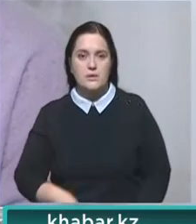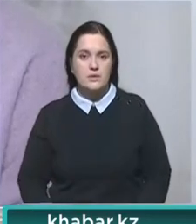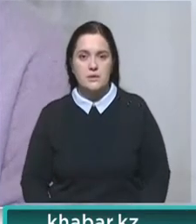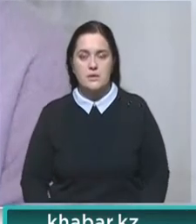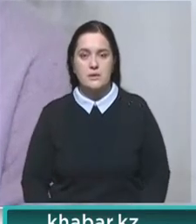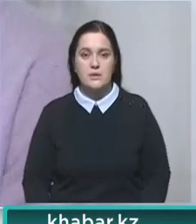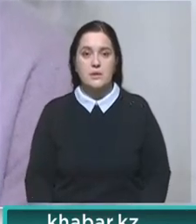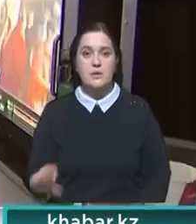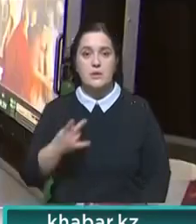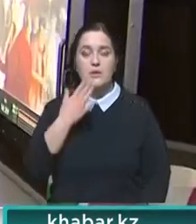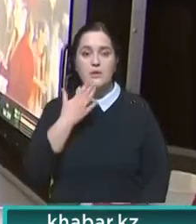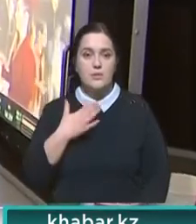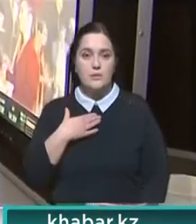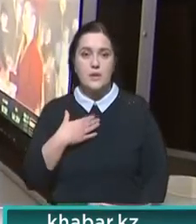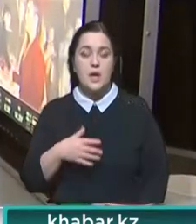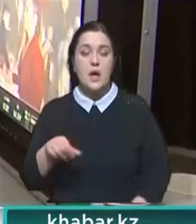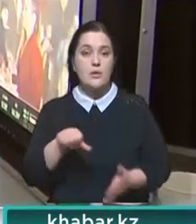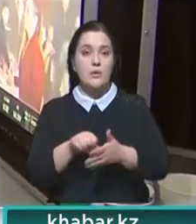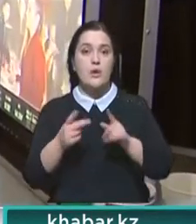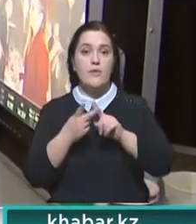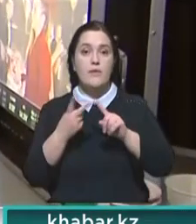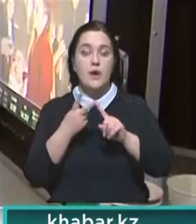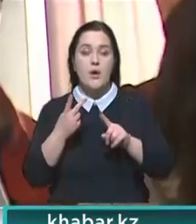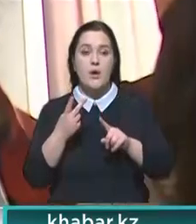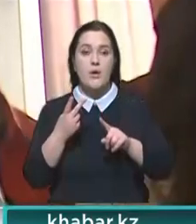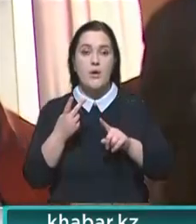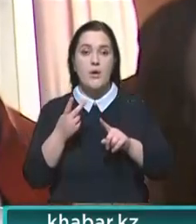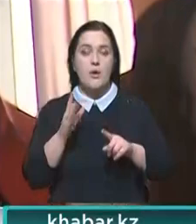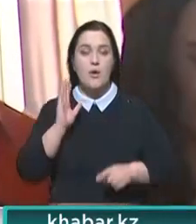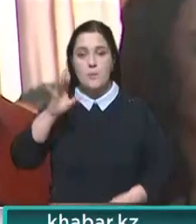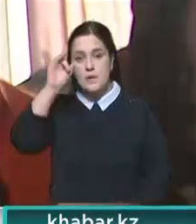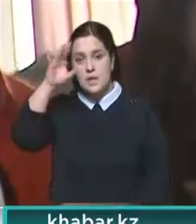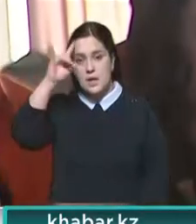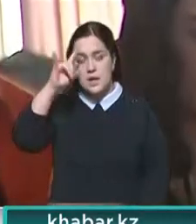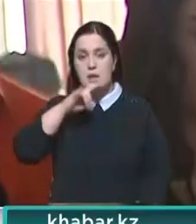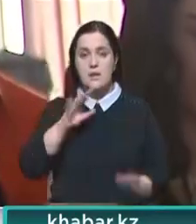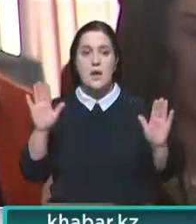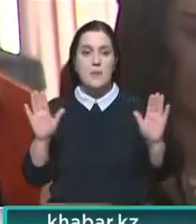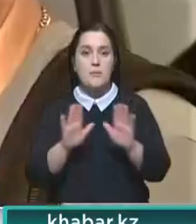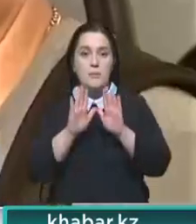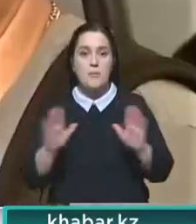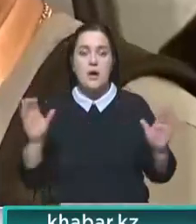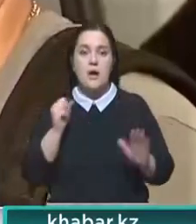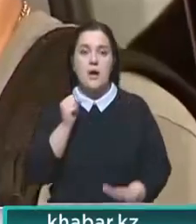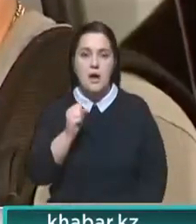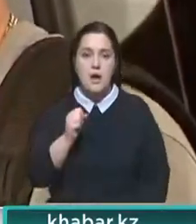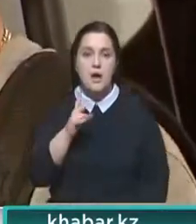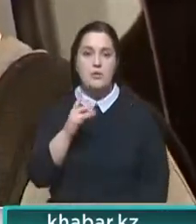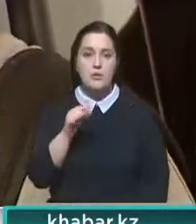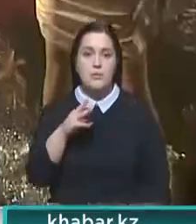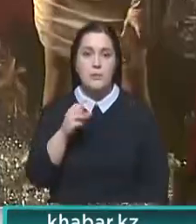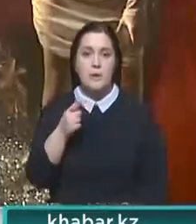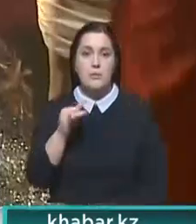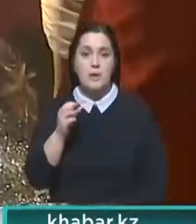нужно любить, несмотря ни на что. Роль второго плана, но очень яркую, исполнит известная казахстанская певица Айжан Нурмагомбетова. Создатели картины